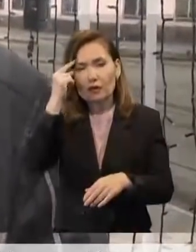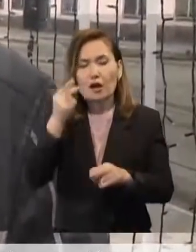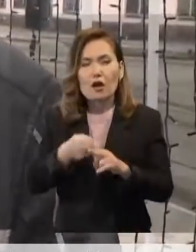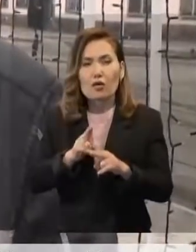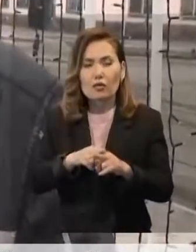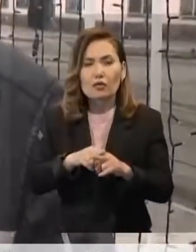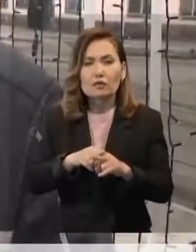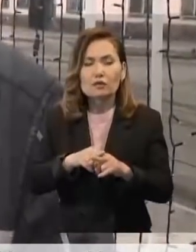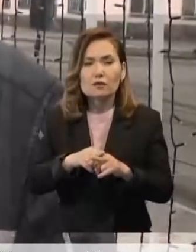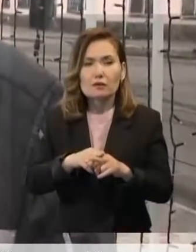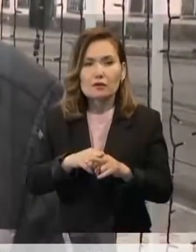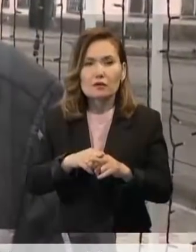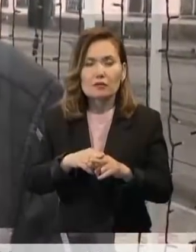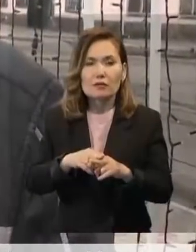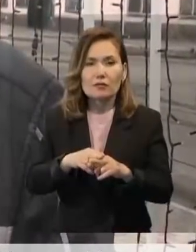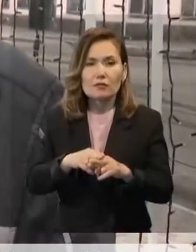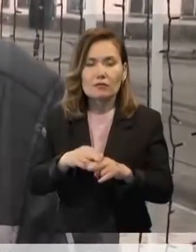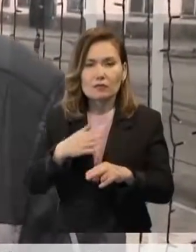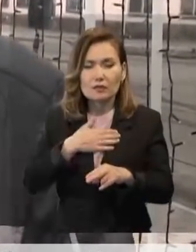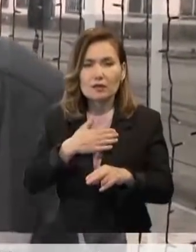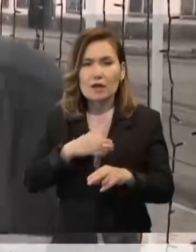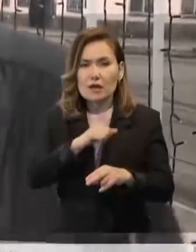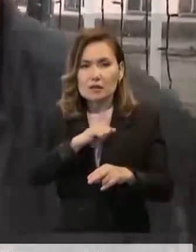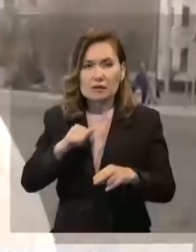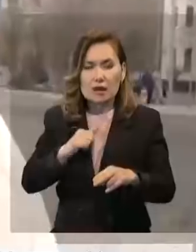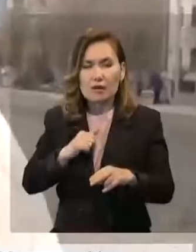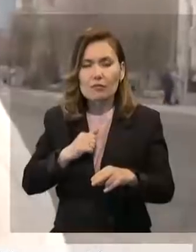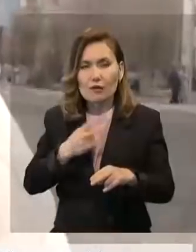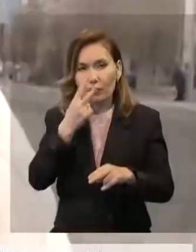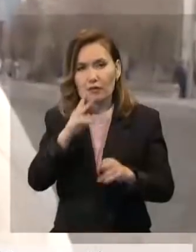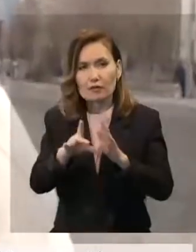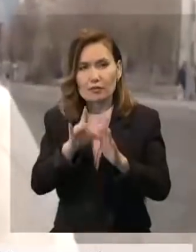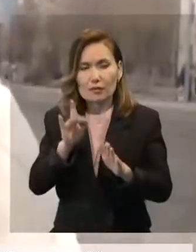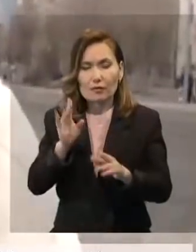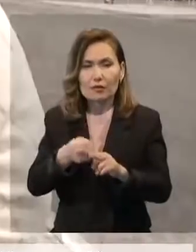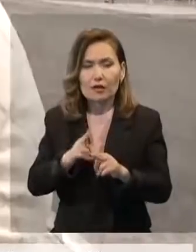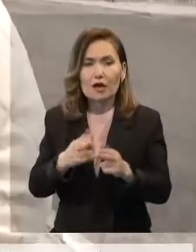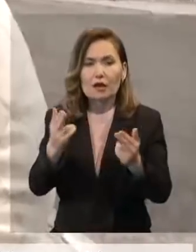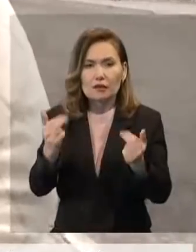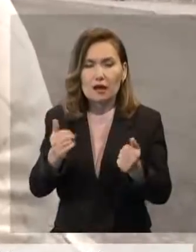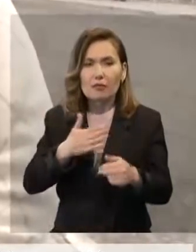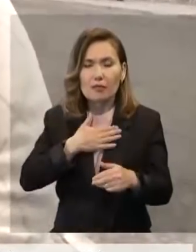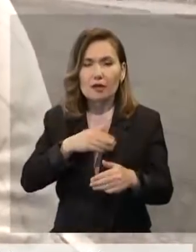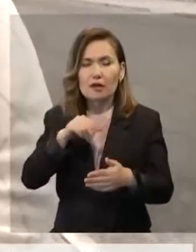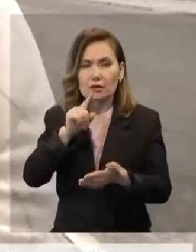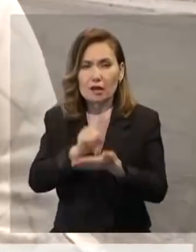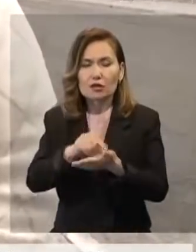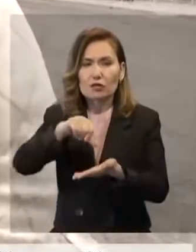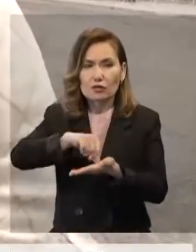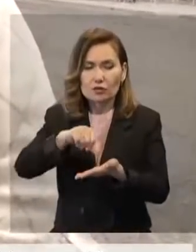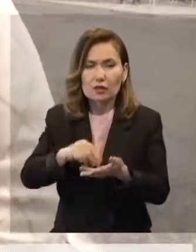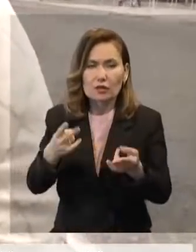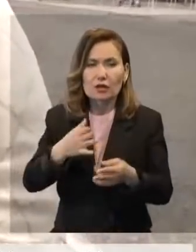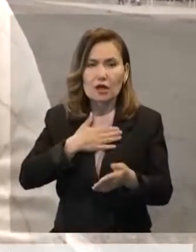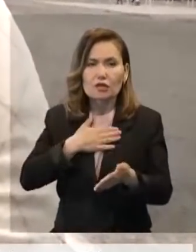болады, қарап жүреді. Каждый остальный кутергур. Ну, я так думаю, наверное, да, нужно. Мы должны, наверное, принимать участие. Это